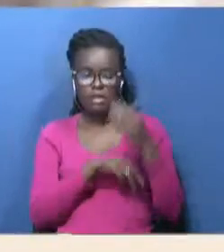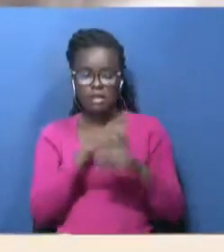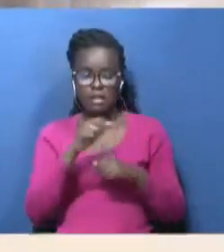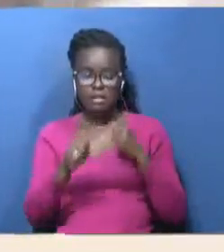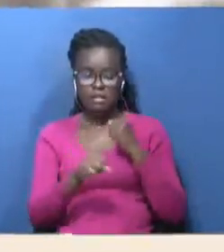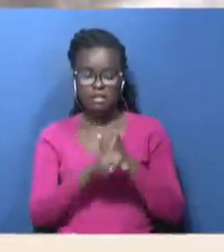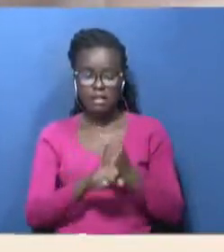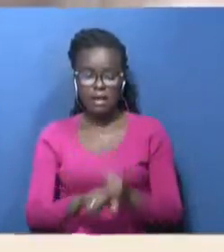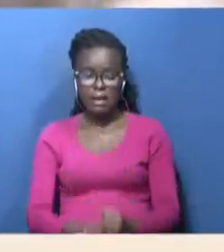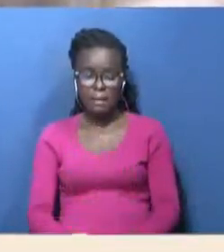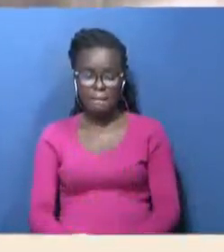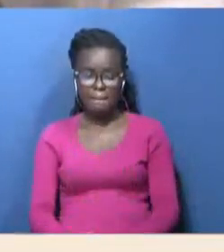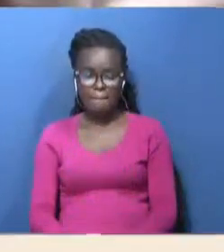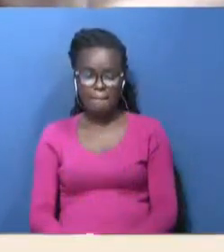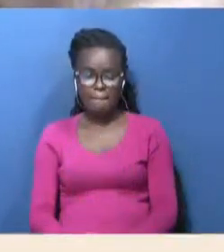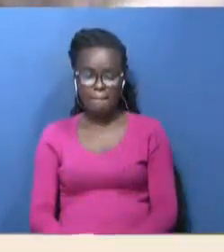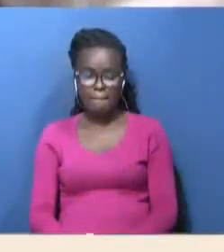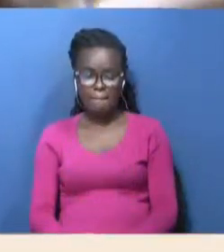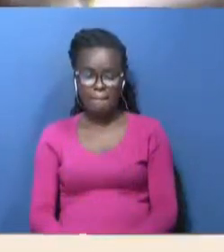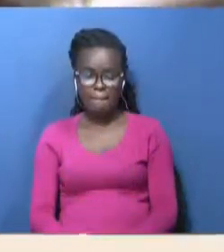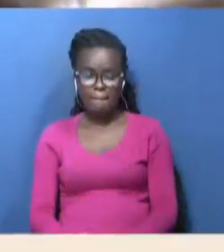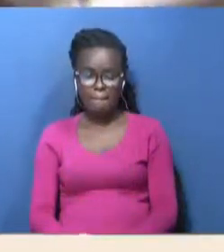mũhĩtũku.